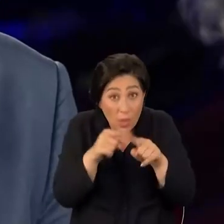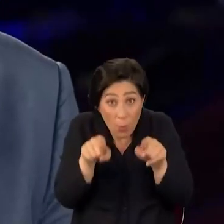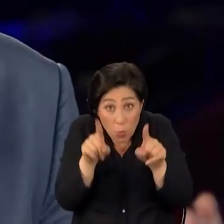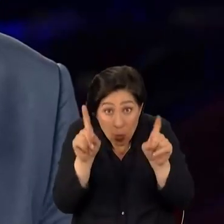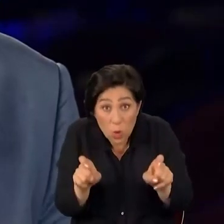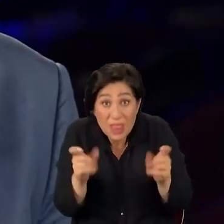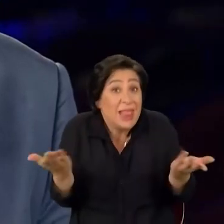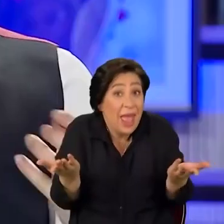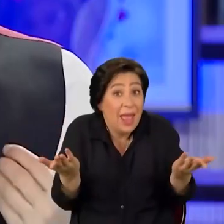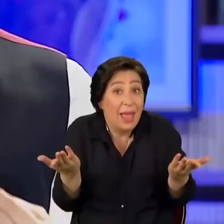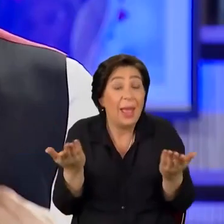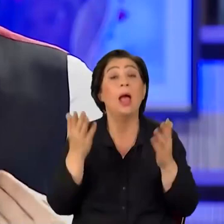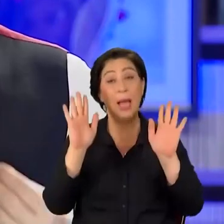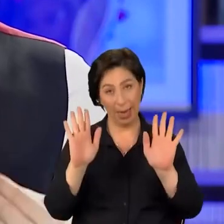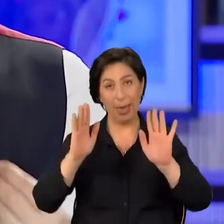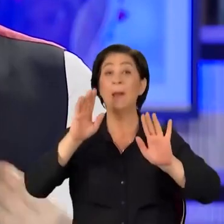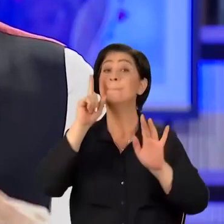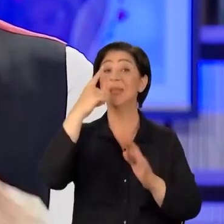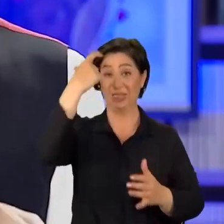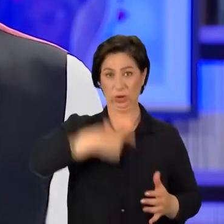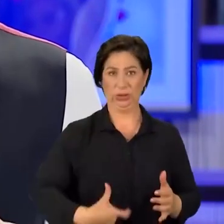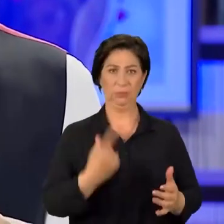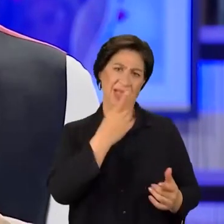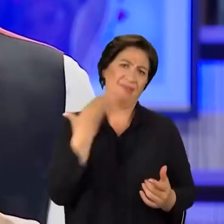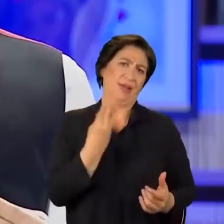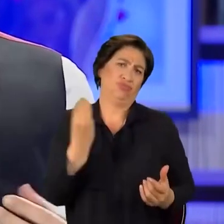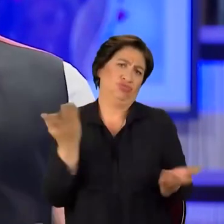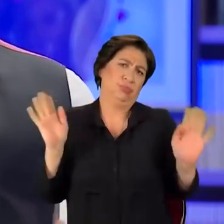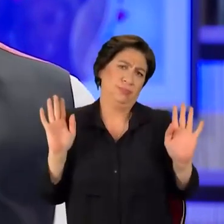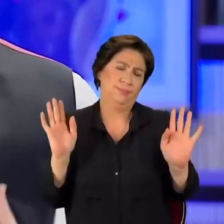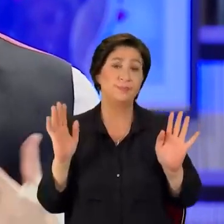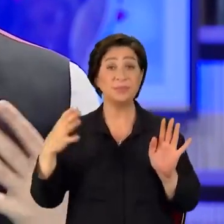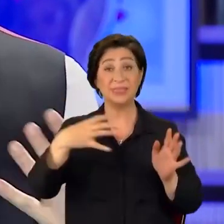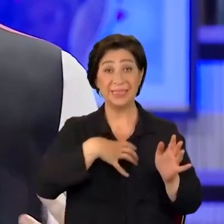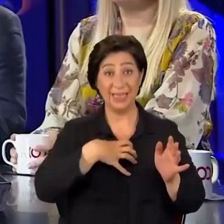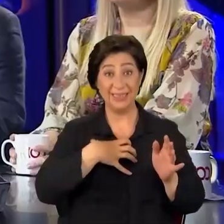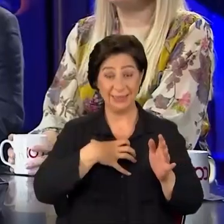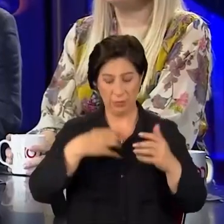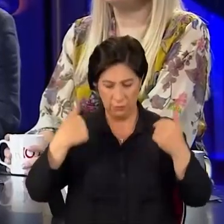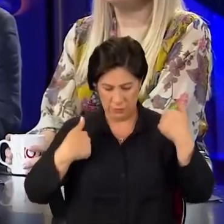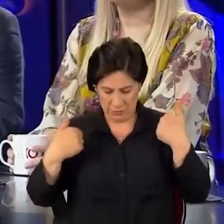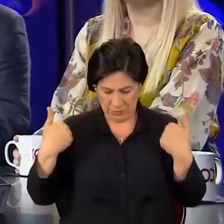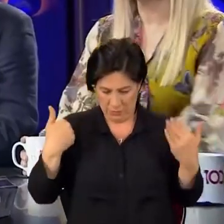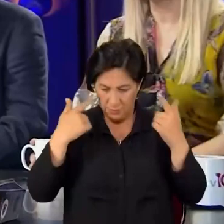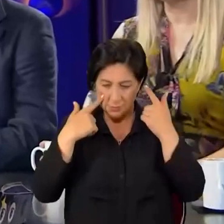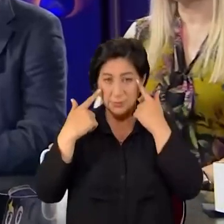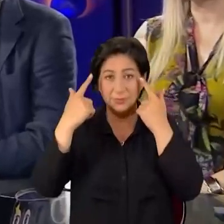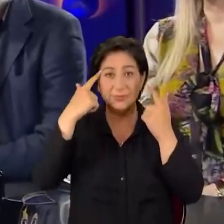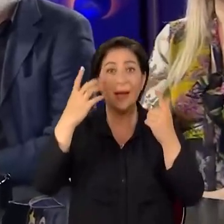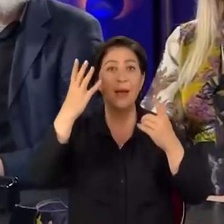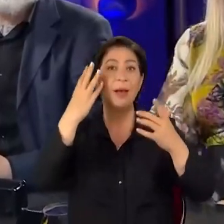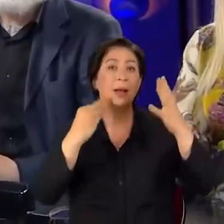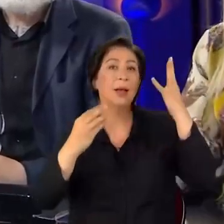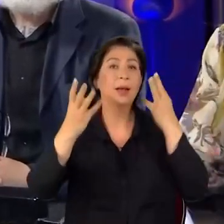aslında? Ve bir kişi, acaba bir genç insan kendi vücudunu keşfeder ergenlikten